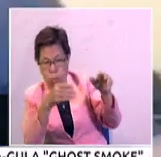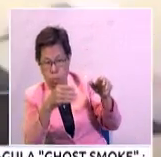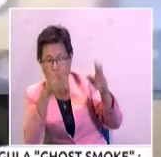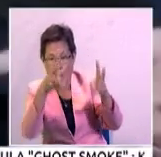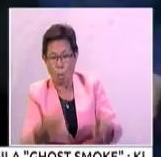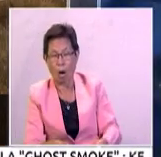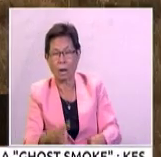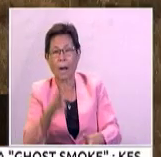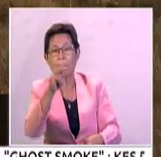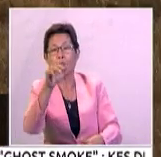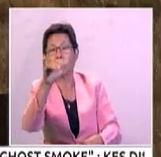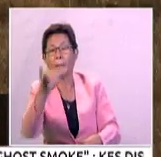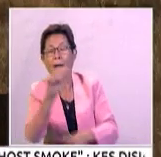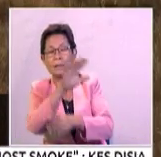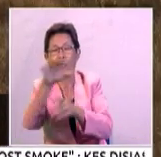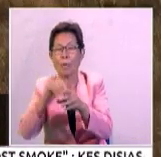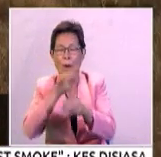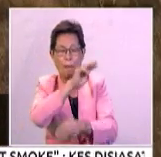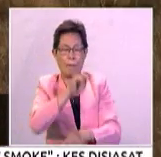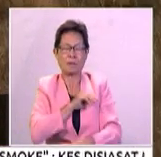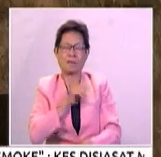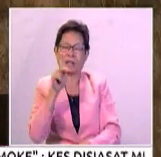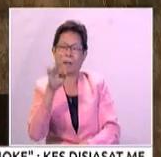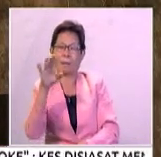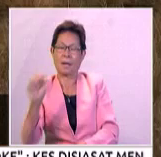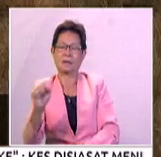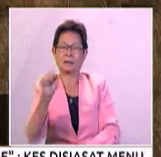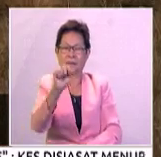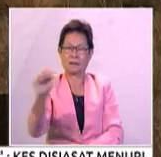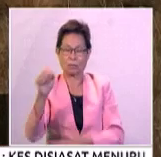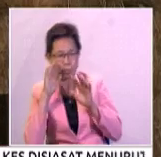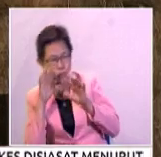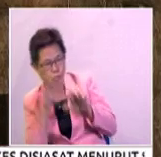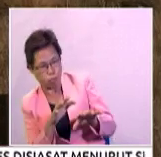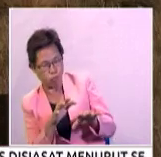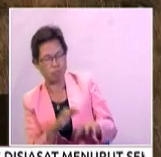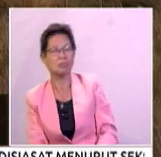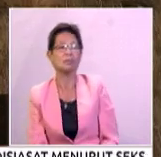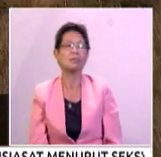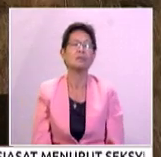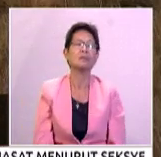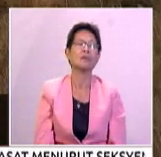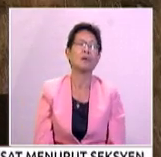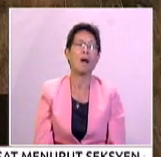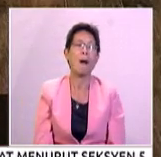warga maya termasuklah Menteri Belia dan Sukan Syed Saddiq Syed Abdul Rahman.